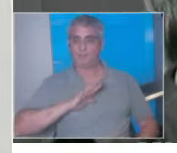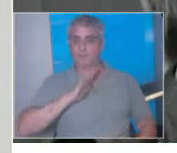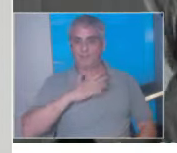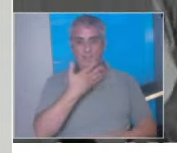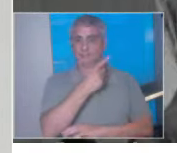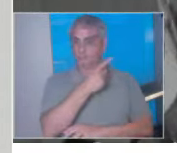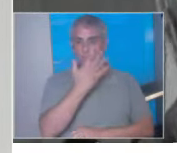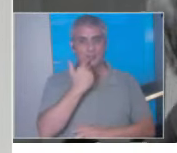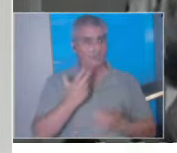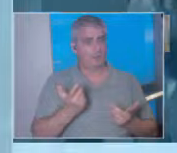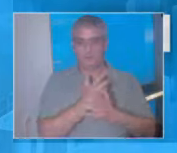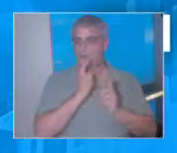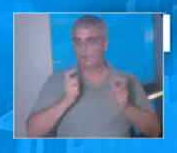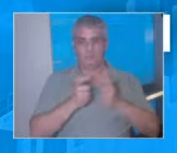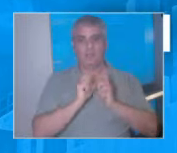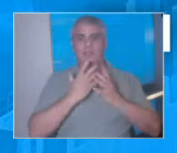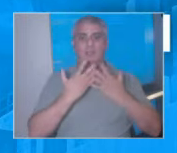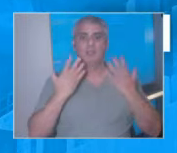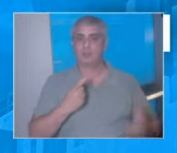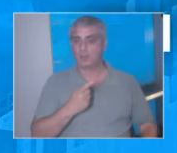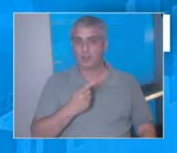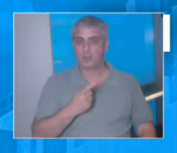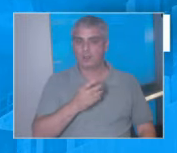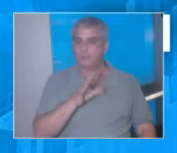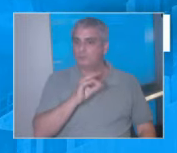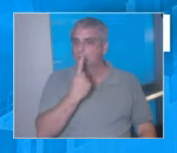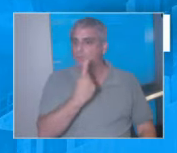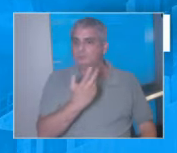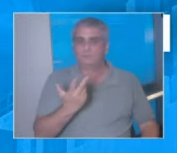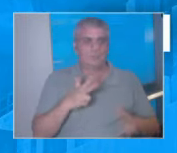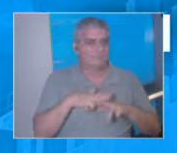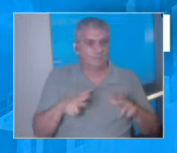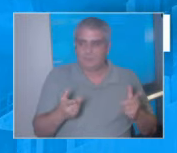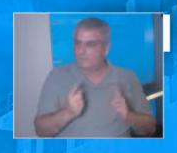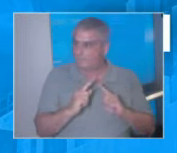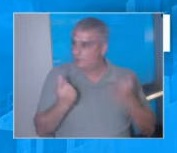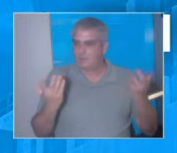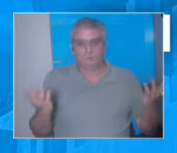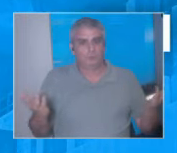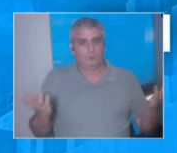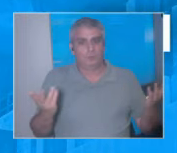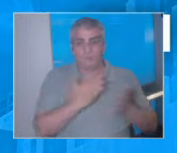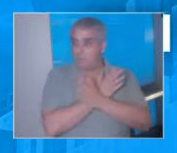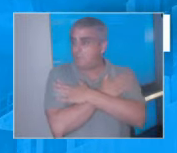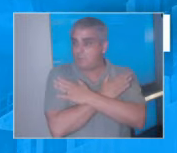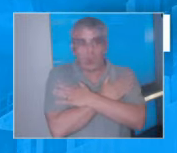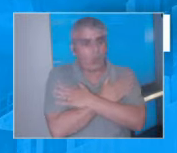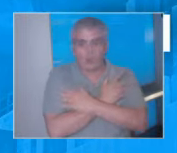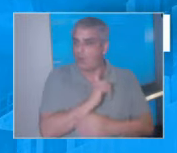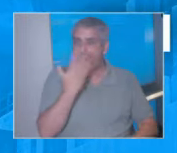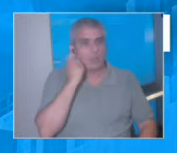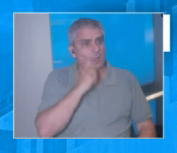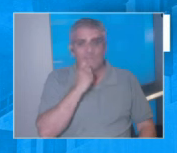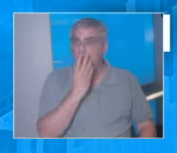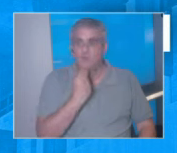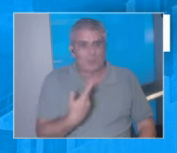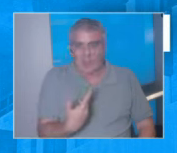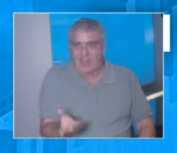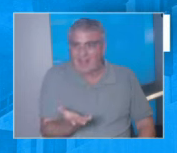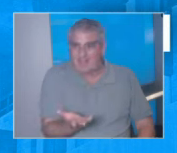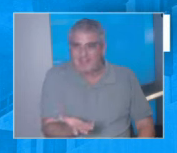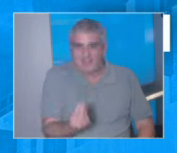המזרח, זו הייתה העדה הגדולה ביותר, מוצאת עצמה במצב אבסורדי. במרוקו לא היה עבריין יהודי. לא היה